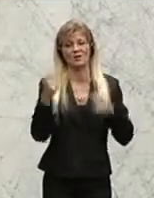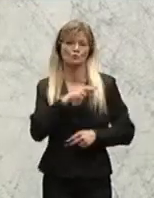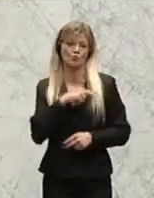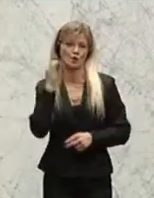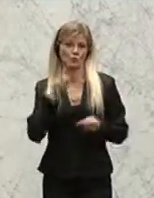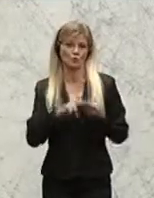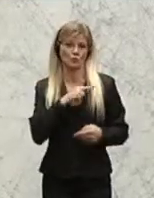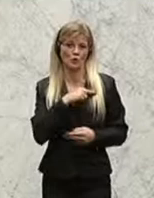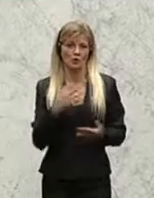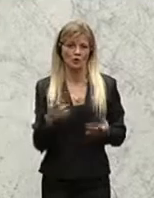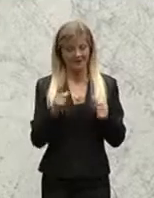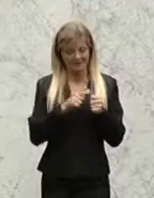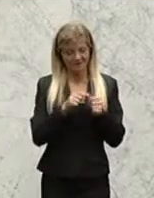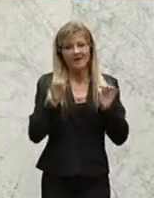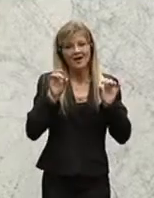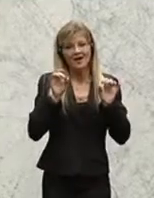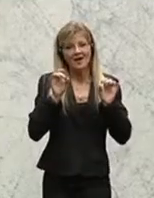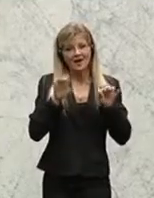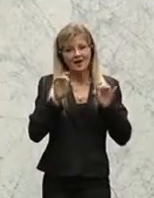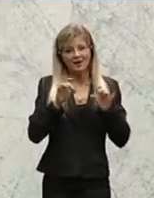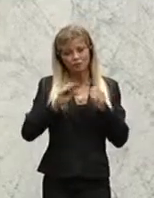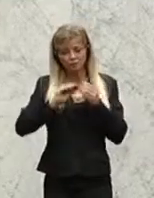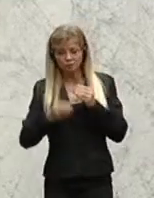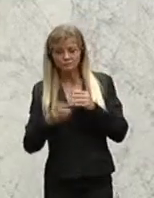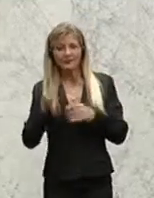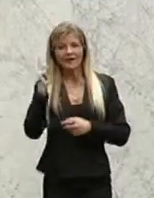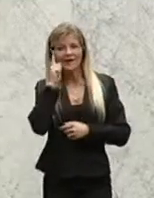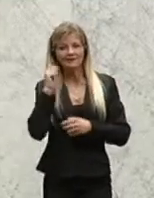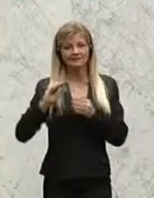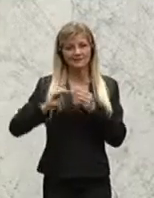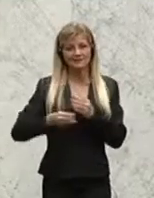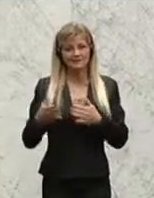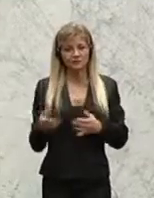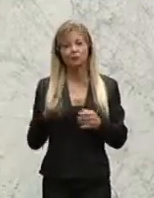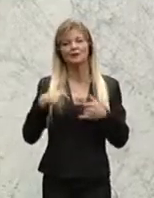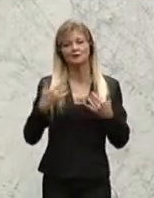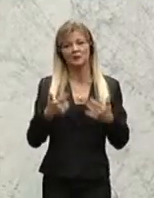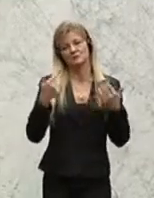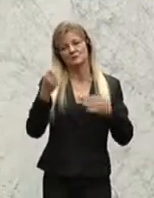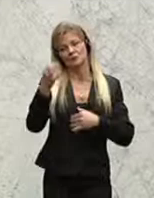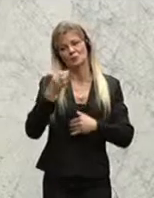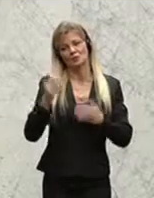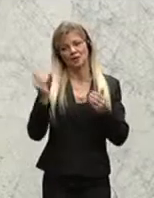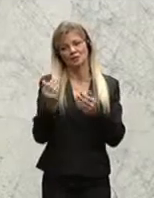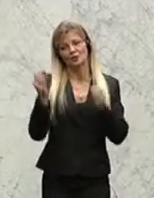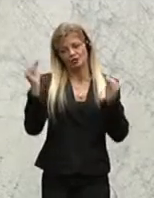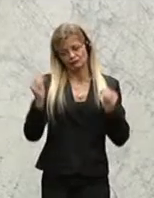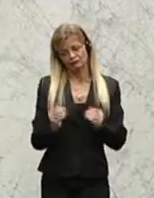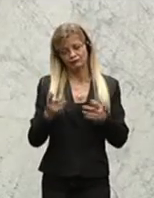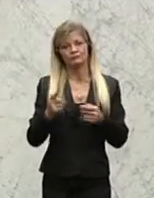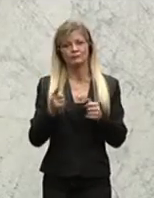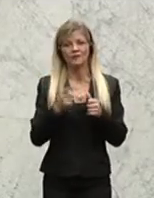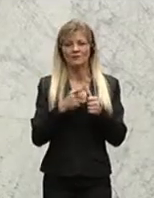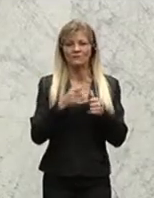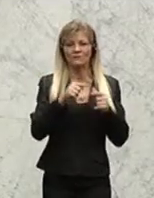Einbringung mit Handysignatur kommt es zu einer 40-prozentigen Ersparnis bei den Bundesantragsgebühren, zum Beispiel Anmeldung Gewerbe oder